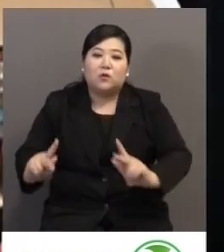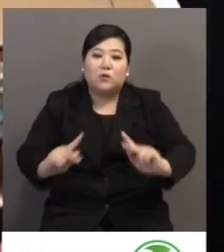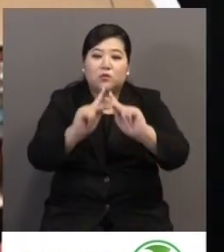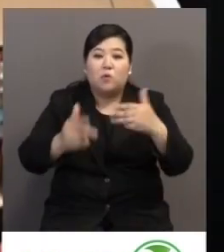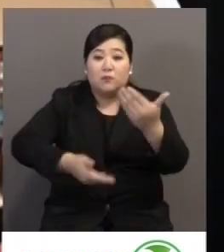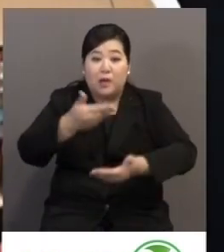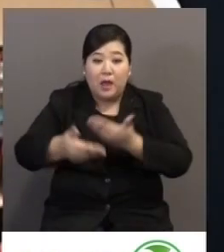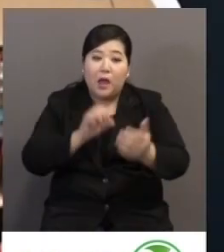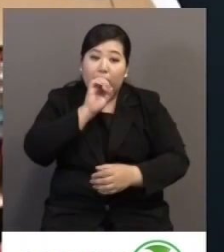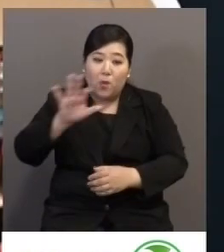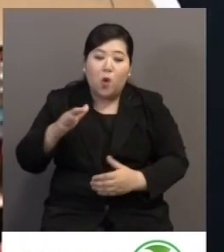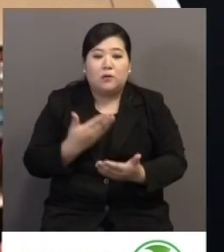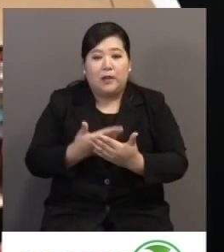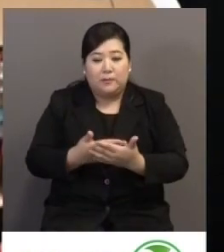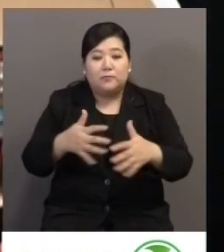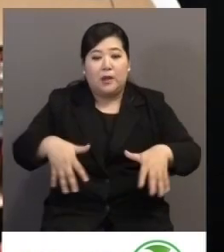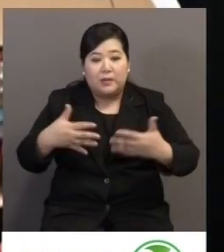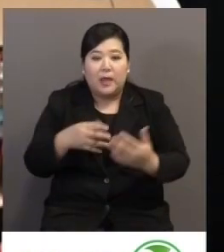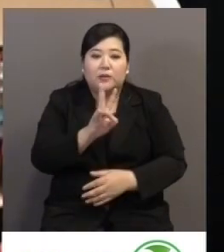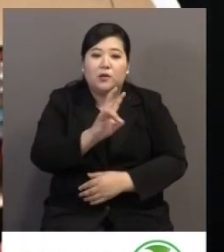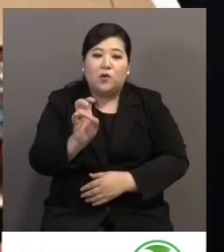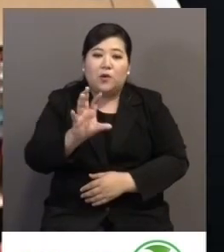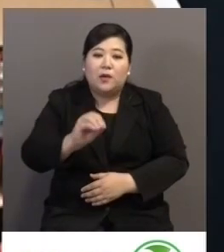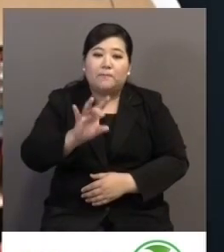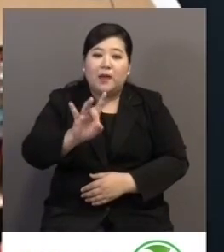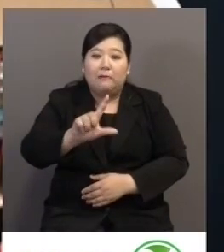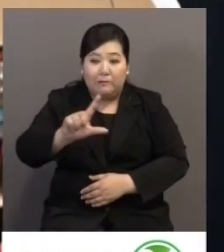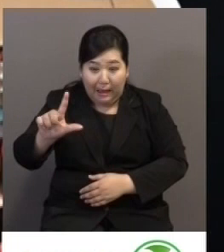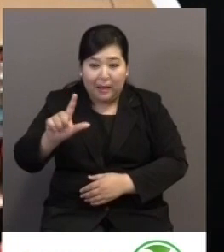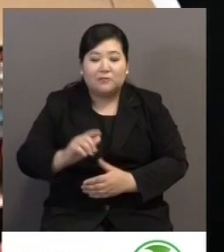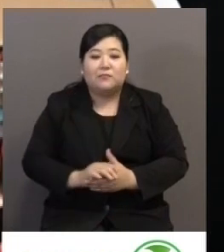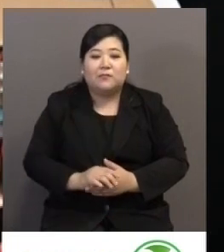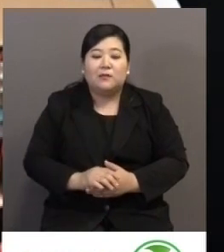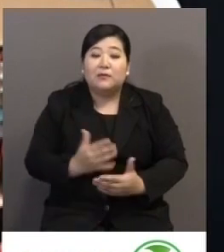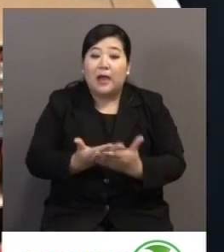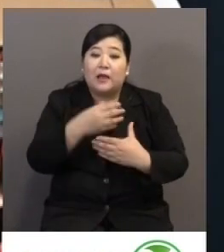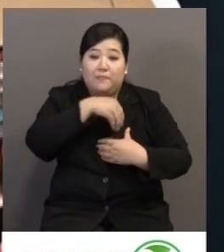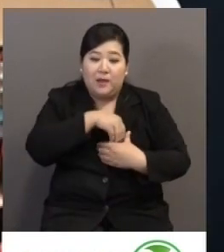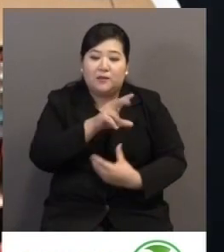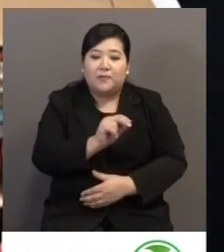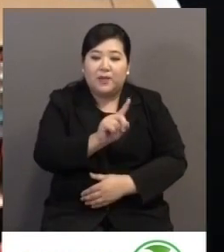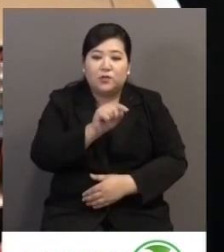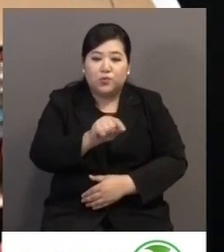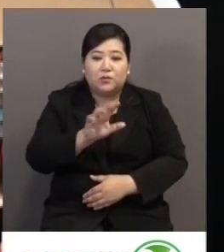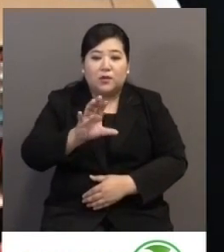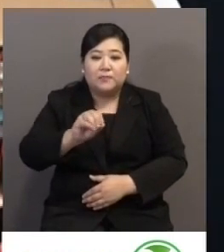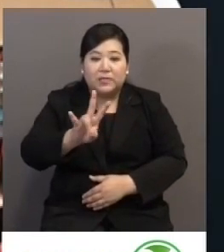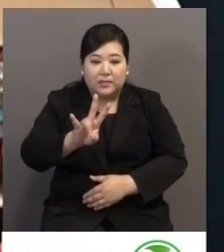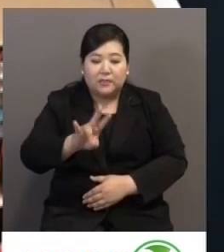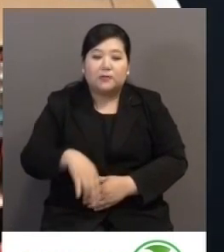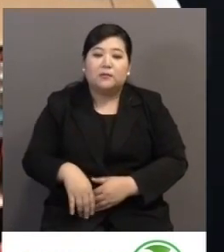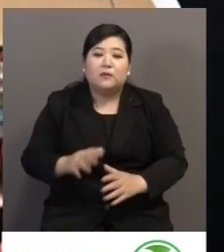ณิชย์ค่ะเขามีรายได้นะคะอยู่ที่758ล้านบาทกำไรสุทธิ 31.57 ล้านบาทค่ะ